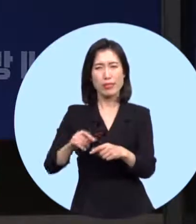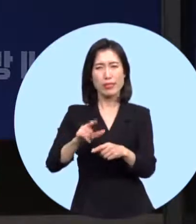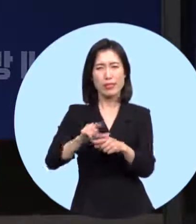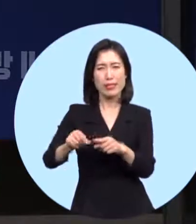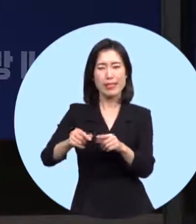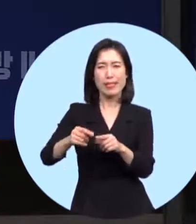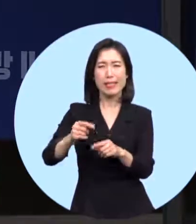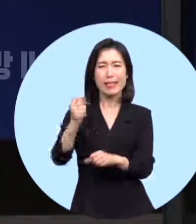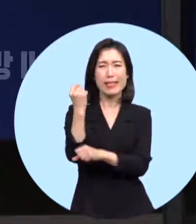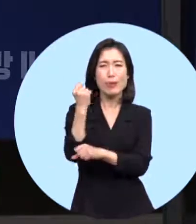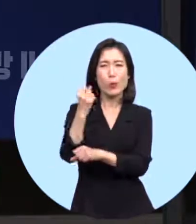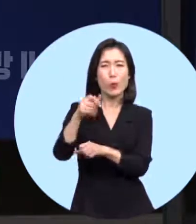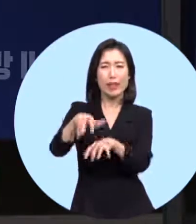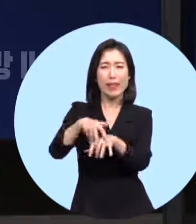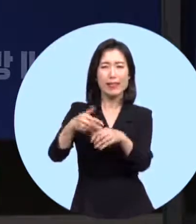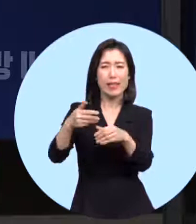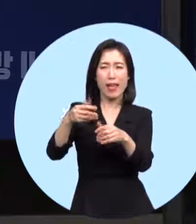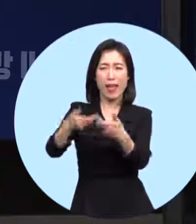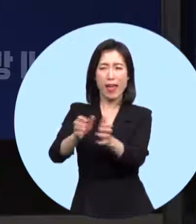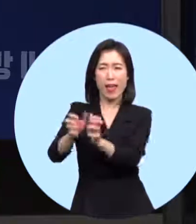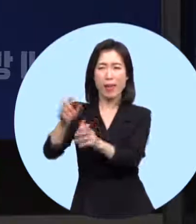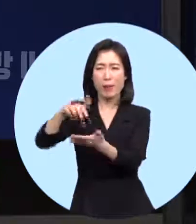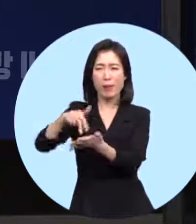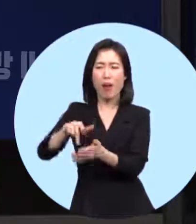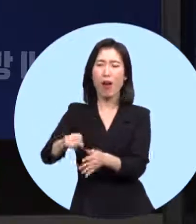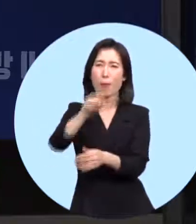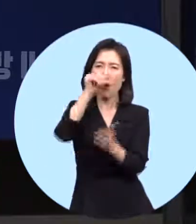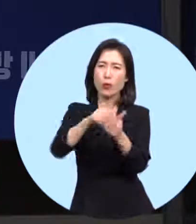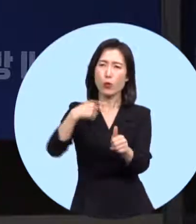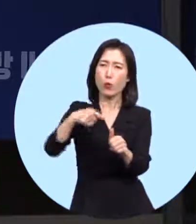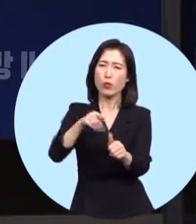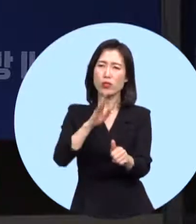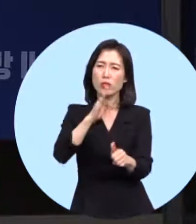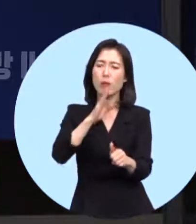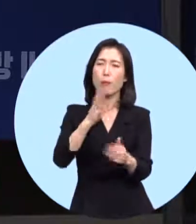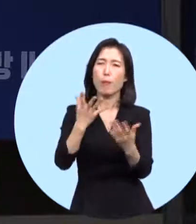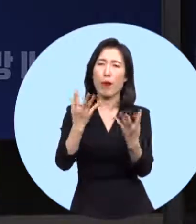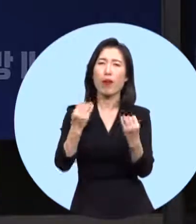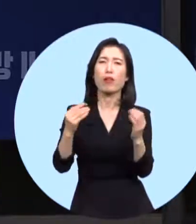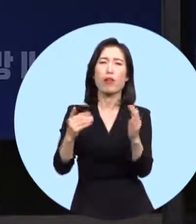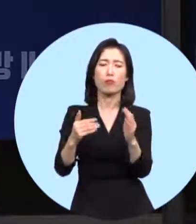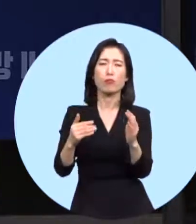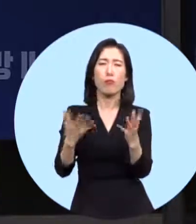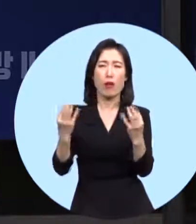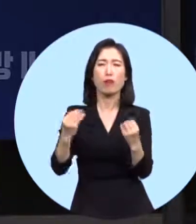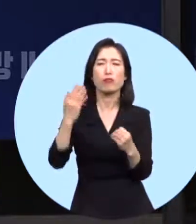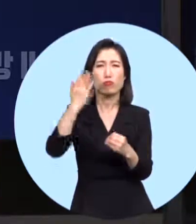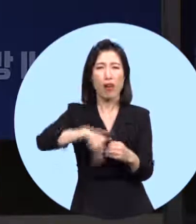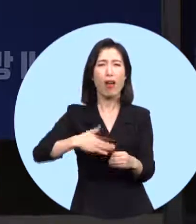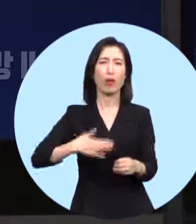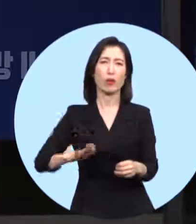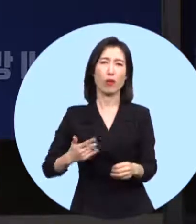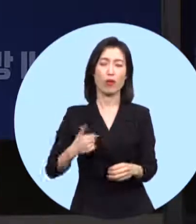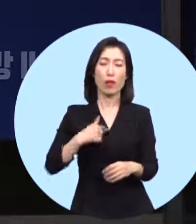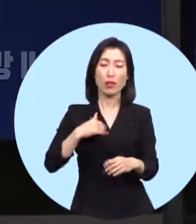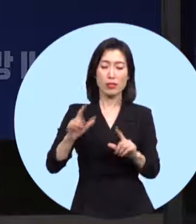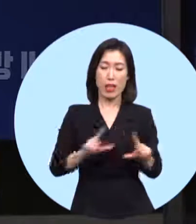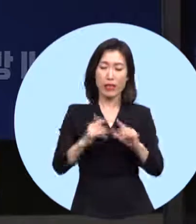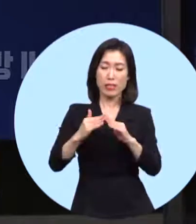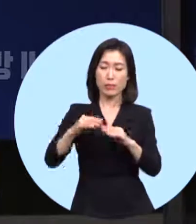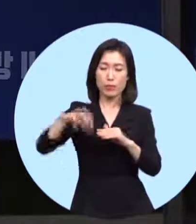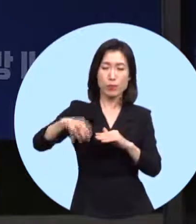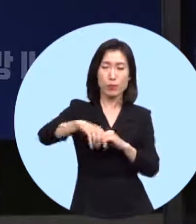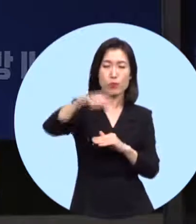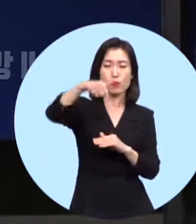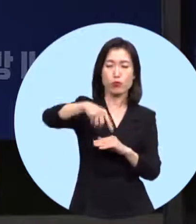했나? 아마 그걸 절감하시는 분도 많을 거라는 생각이 듭니다. 저도 이제 그 동네에서 이 구청을 가보면은